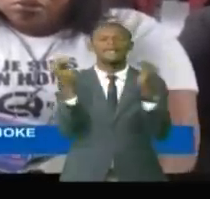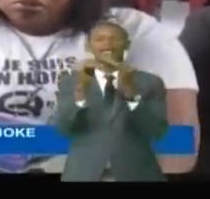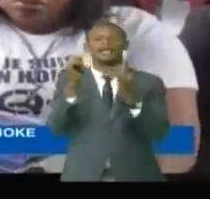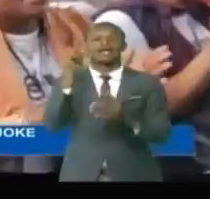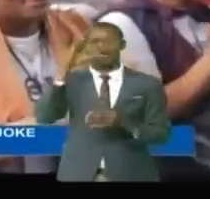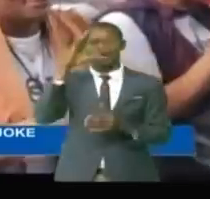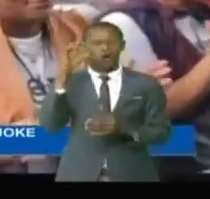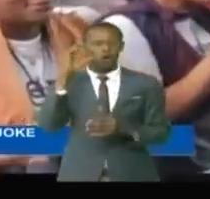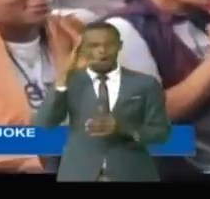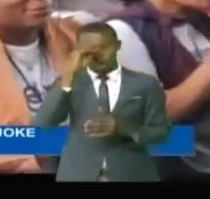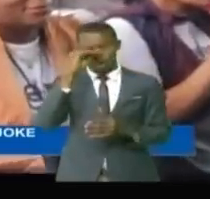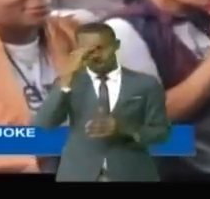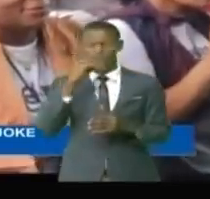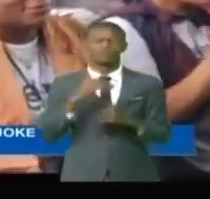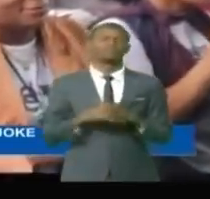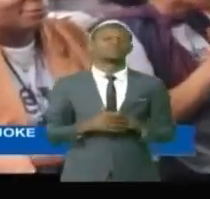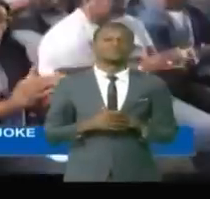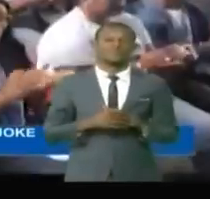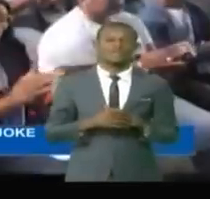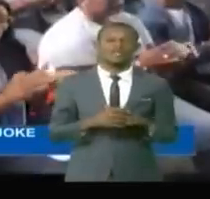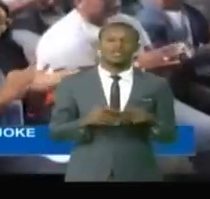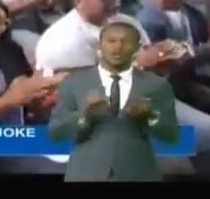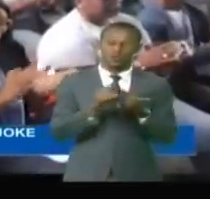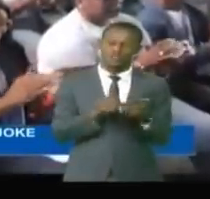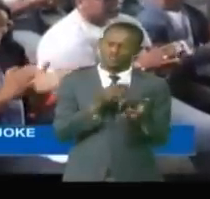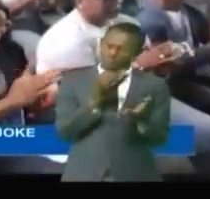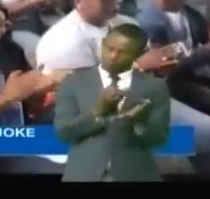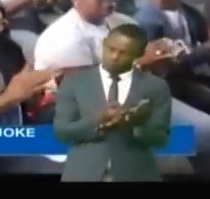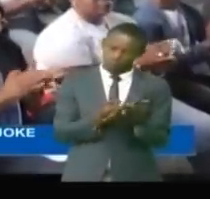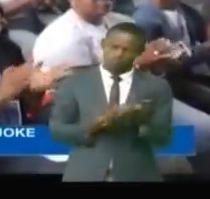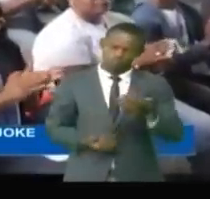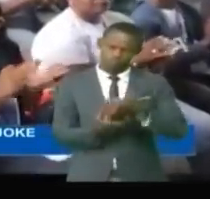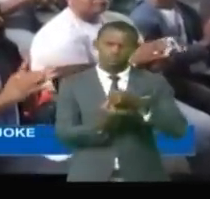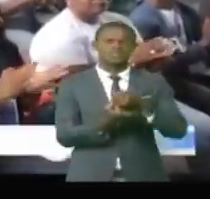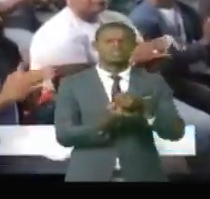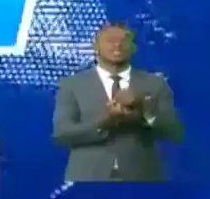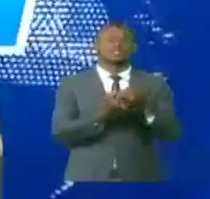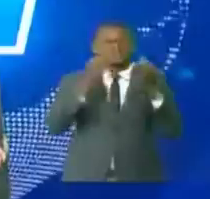de la réflexion pour déterminer les seuils de l'engagement collectif.